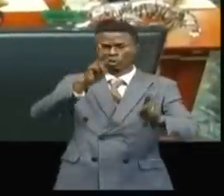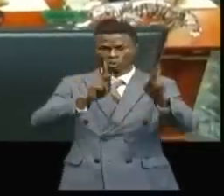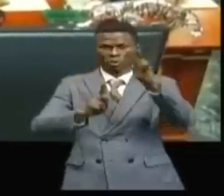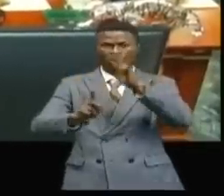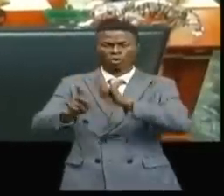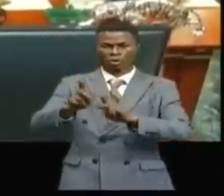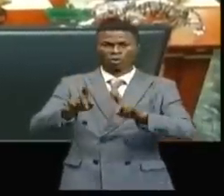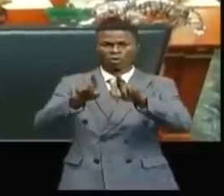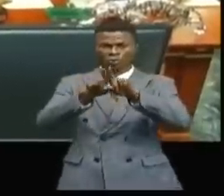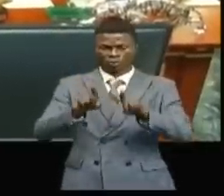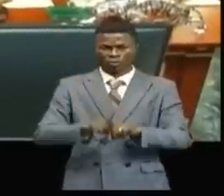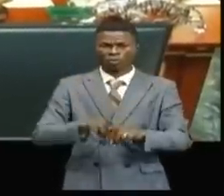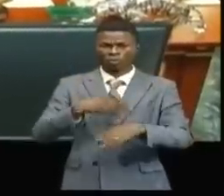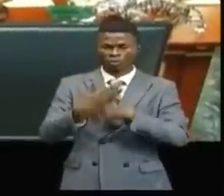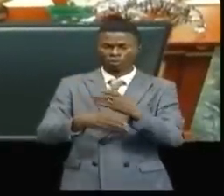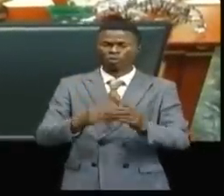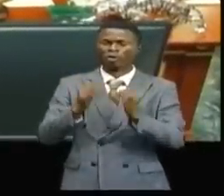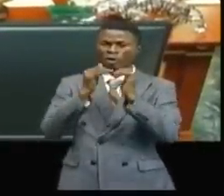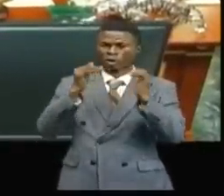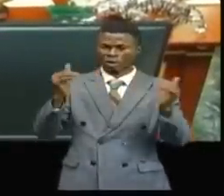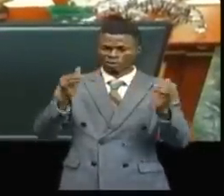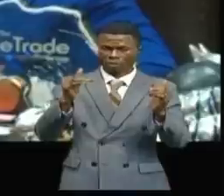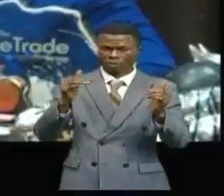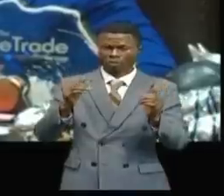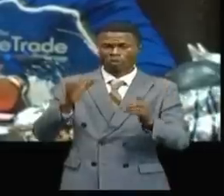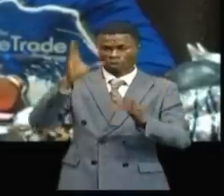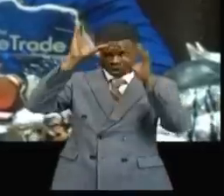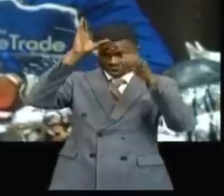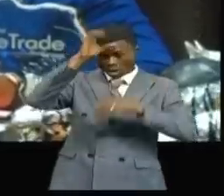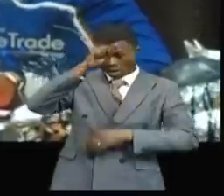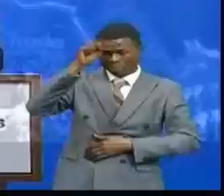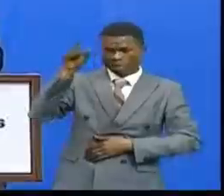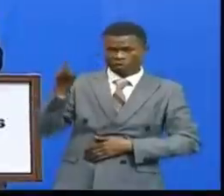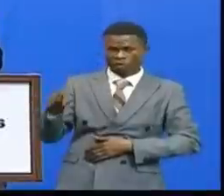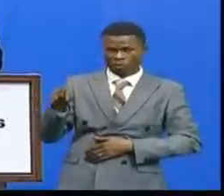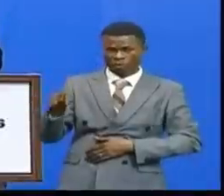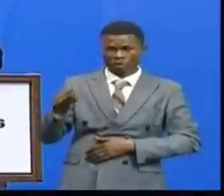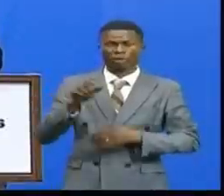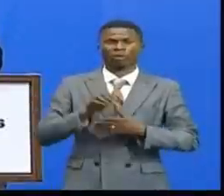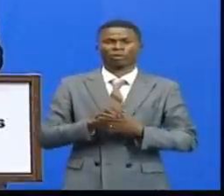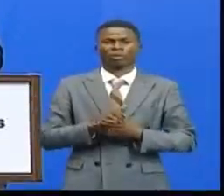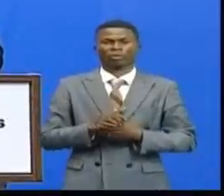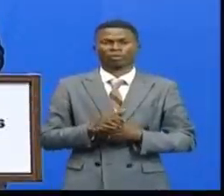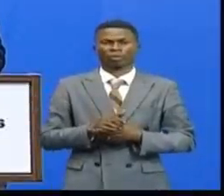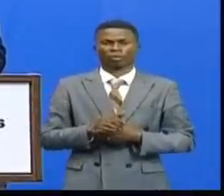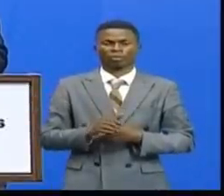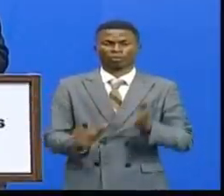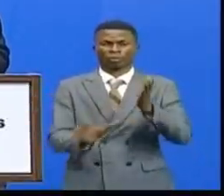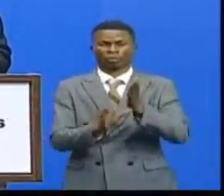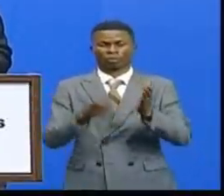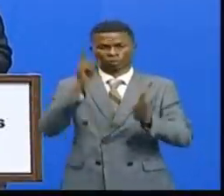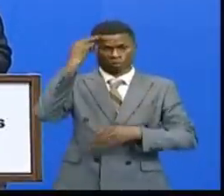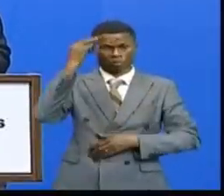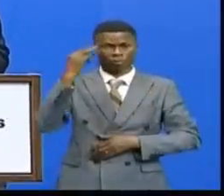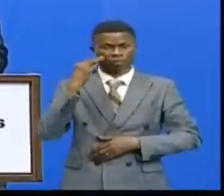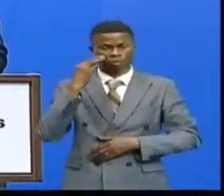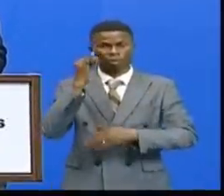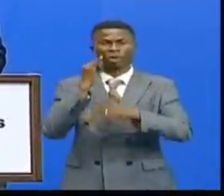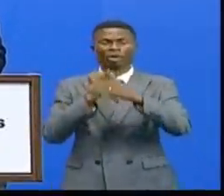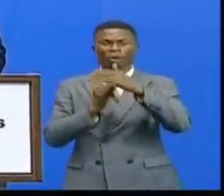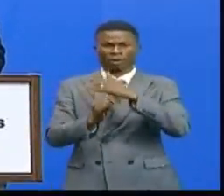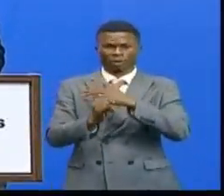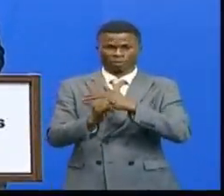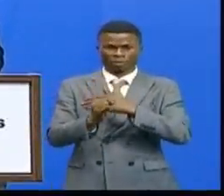population à cultiver la paix dans ces coins de la République. Le vice-premier ministre, ministre de